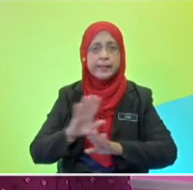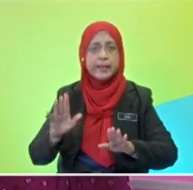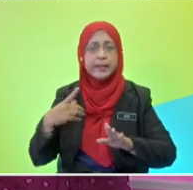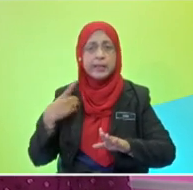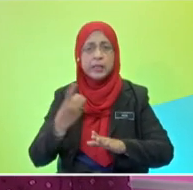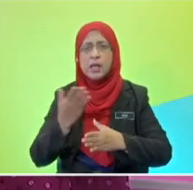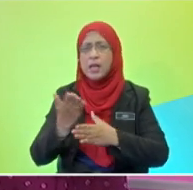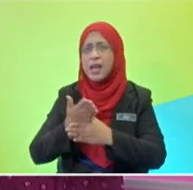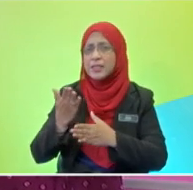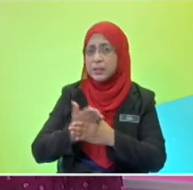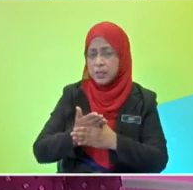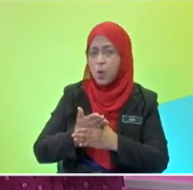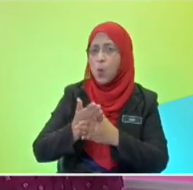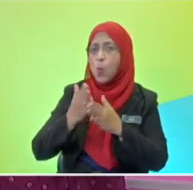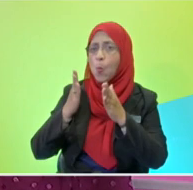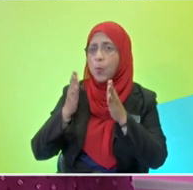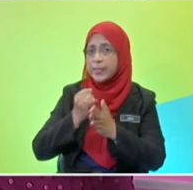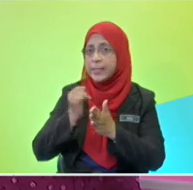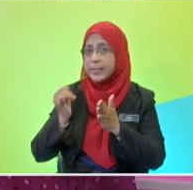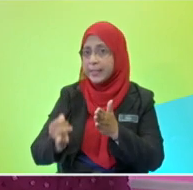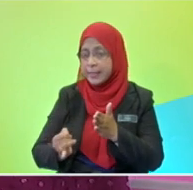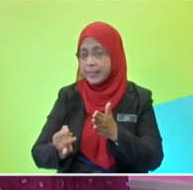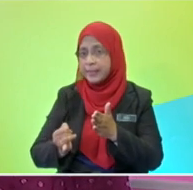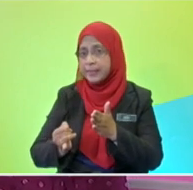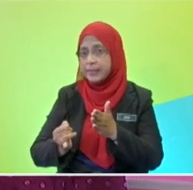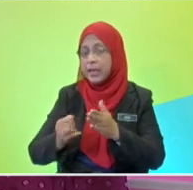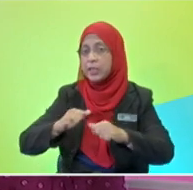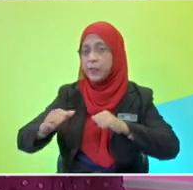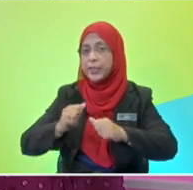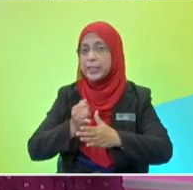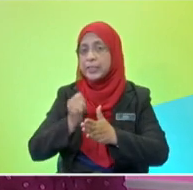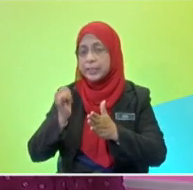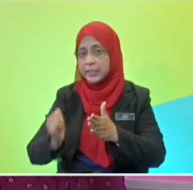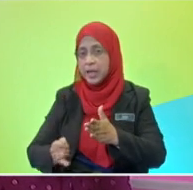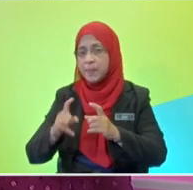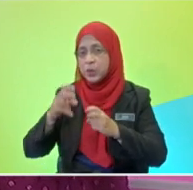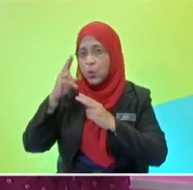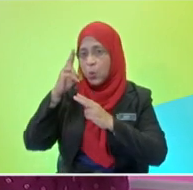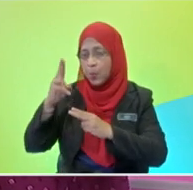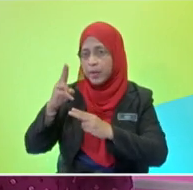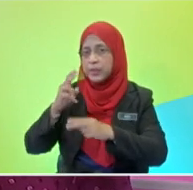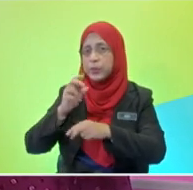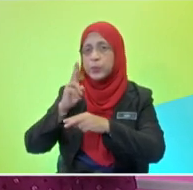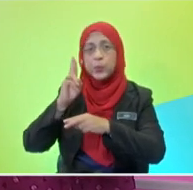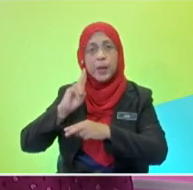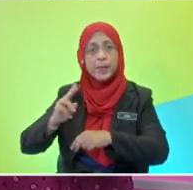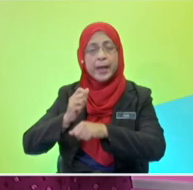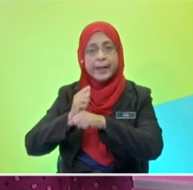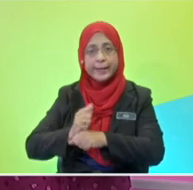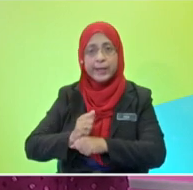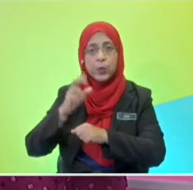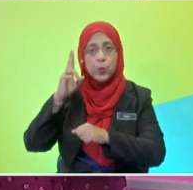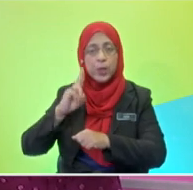upacara kita hendaklah menghormati adat budaya dan juga agama mereka kemudian yang kedua